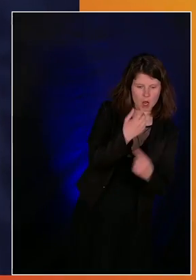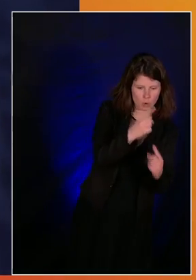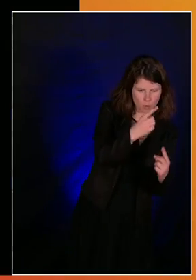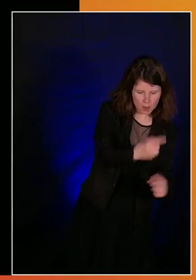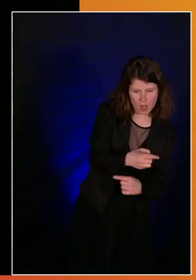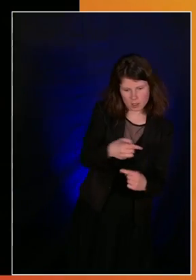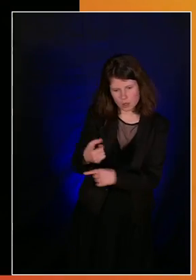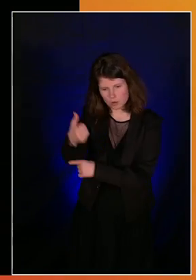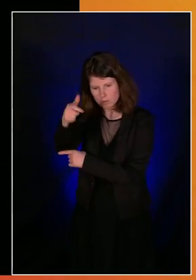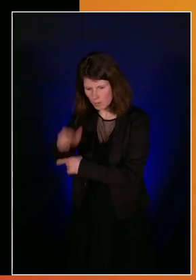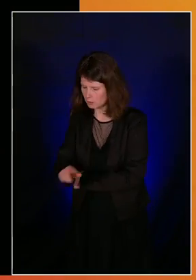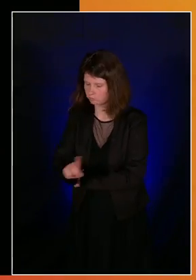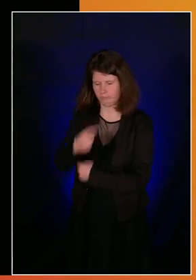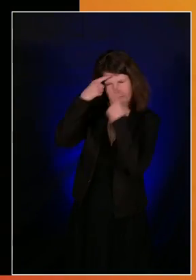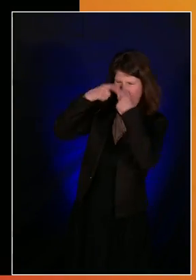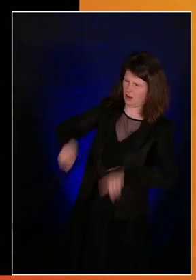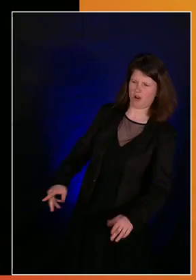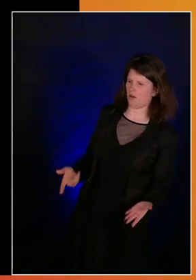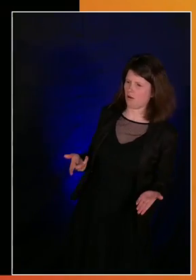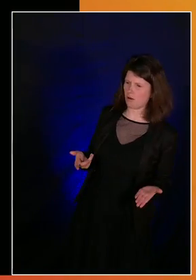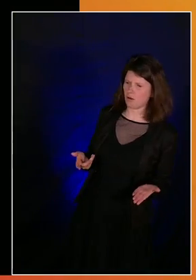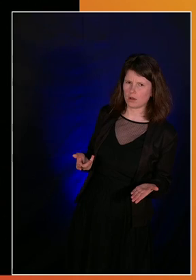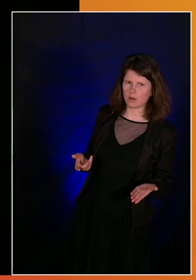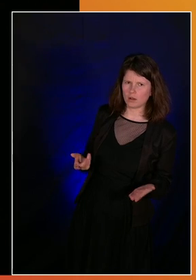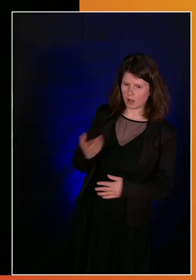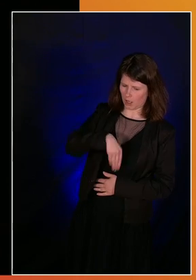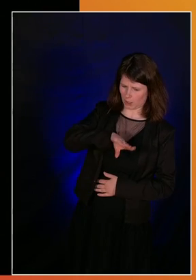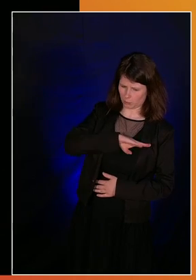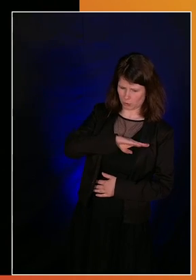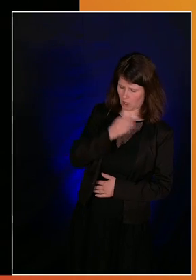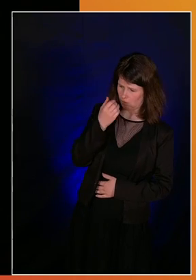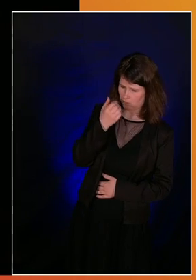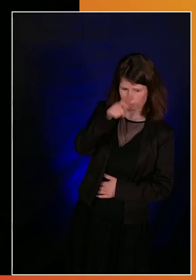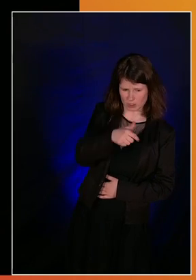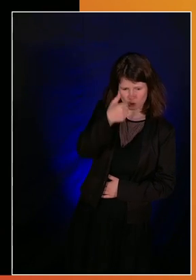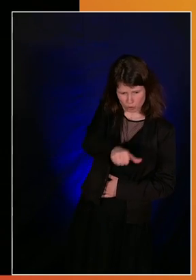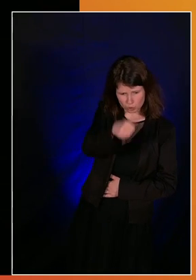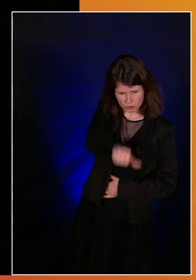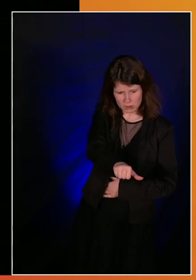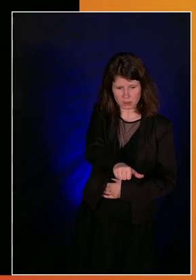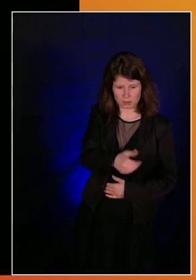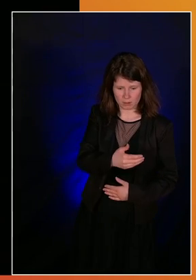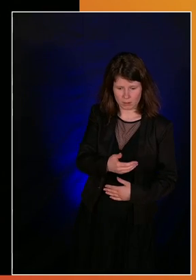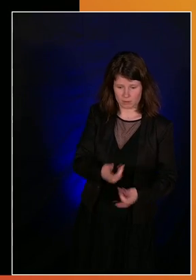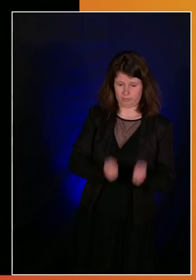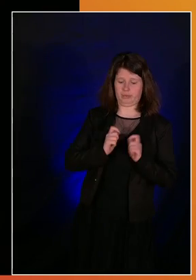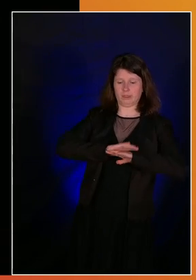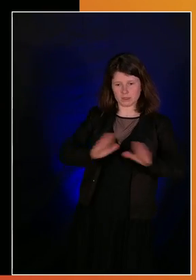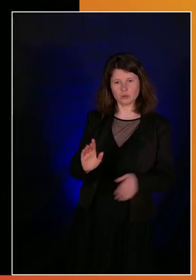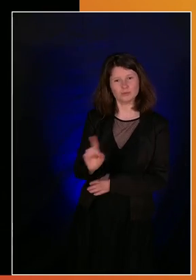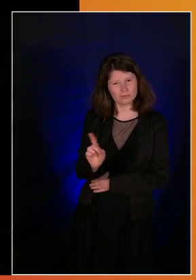d'accord la responsabilité elle elle ne elle il y a pas qu'une personne qui doit l'endosser ni le collectif